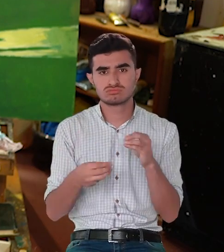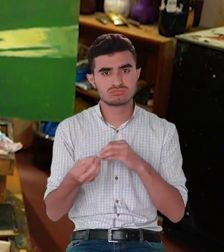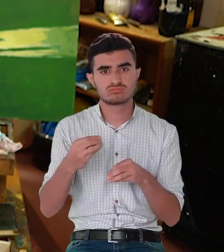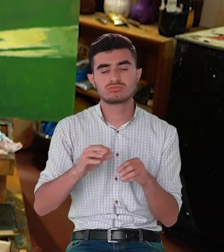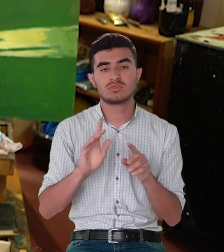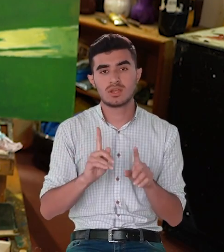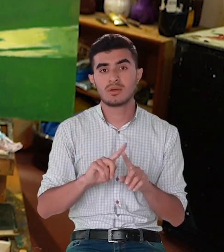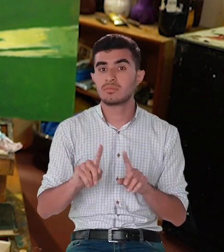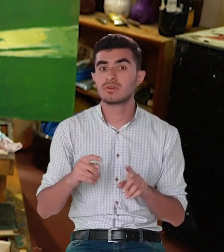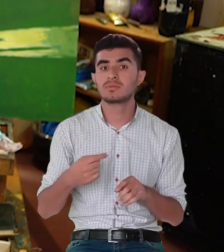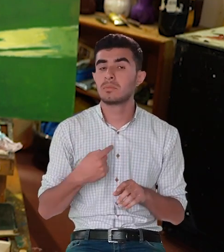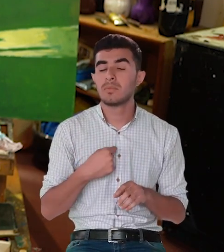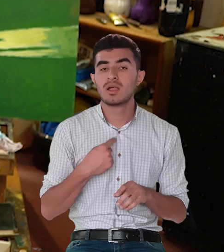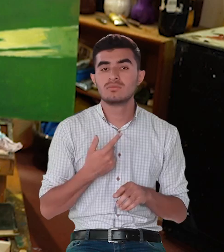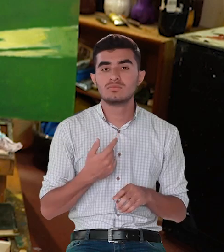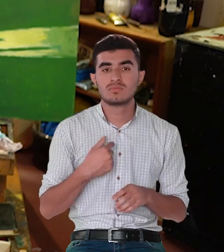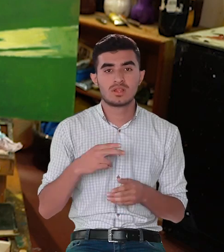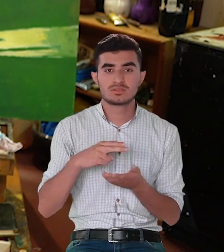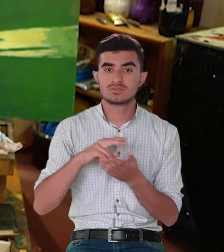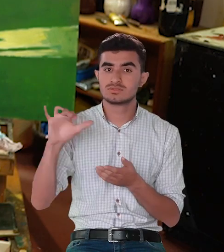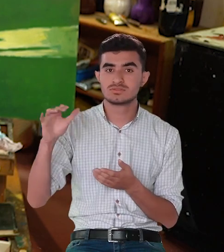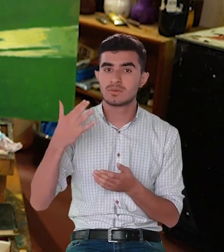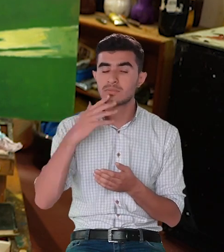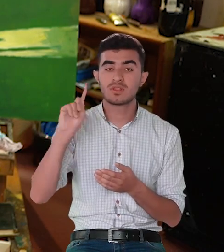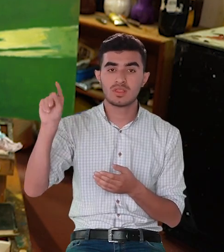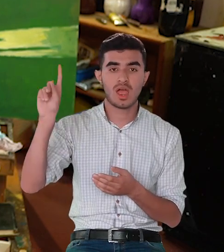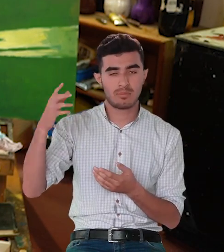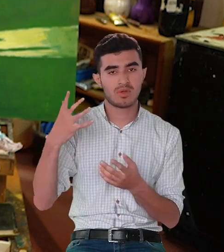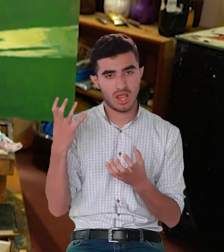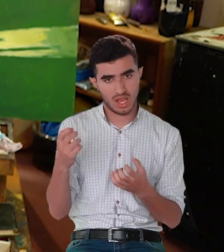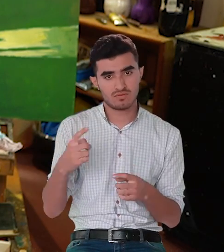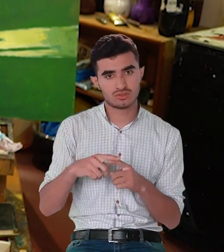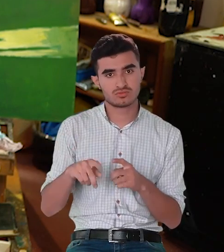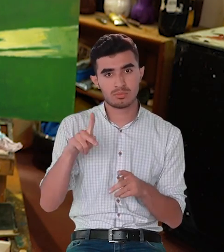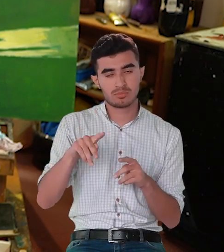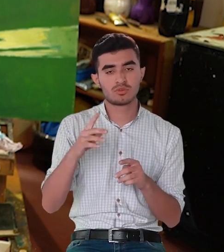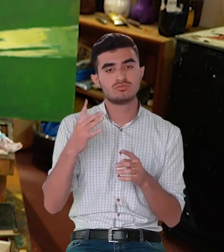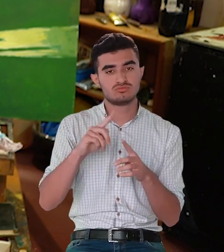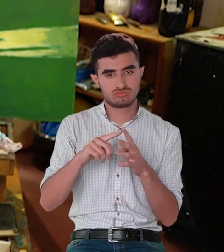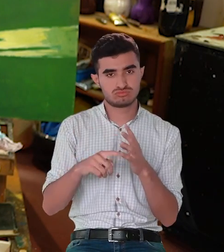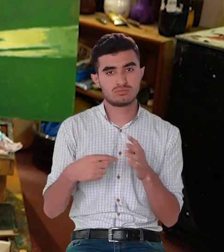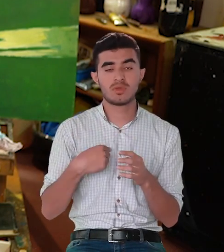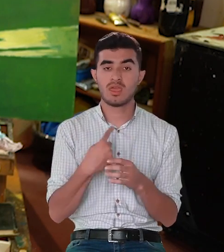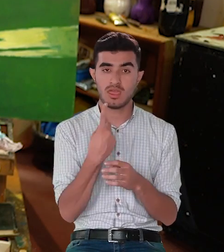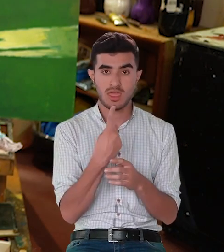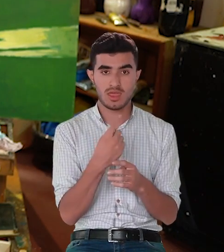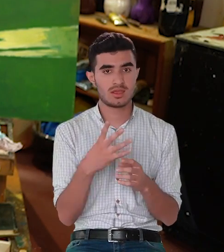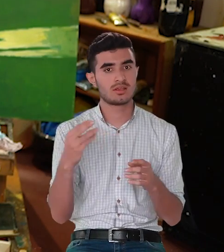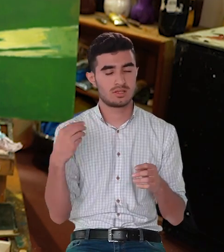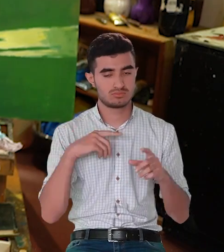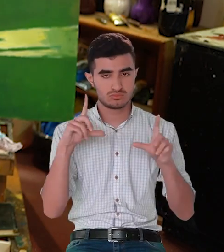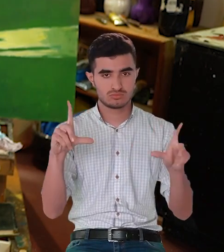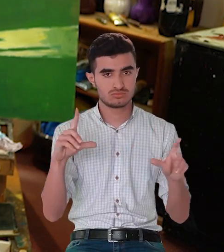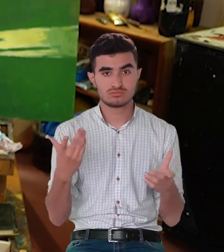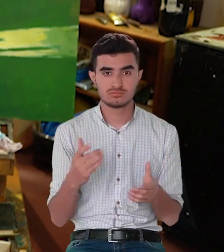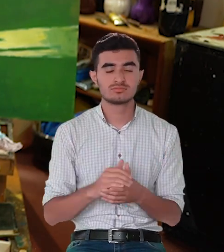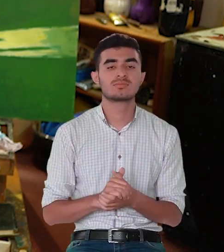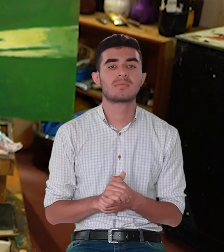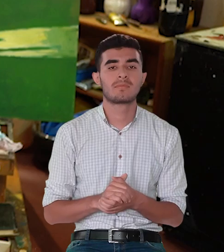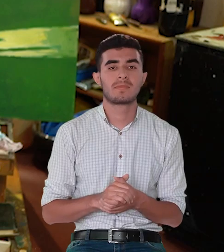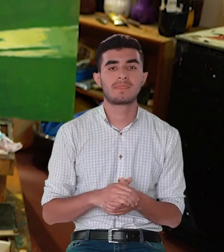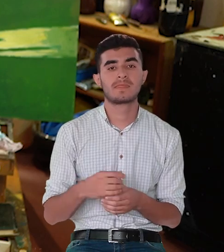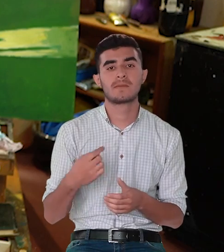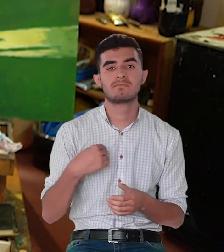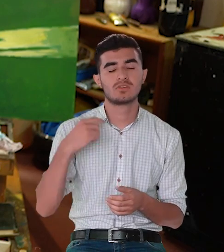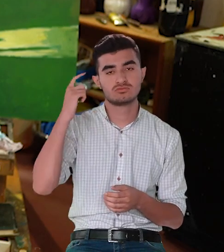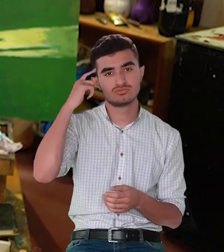کیونکہ ایران میں اور ترکی میں اگر بھی بناتے رہے تو اس میں رسول پاک صلی اللہ علیہ وسلم کو اوپر بٹھایا ہوا ہے اور